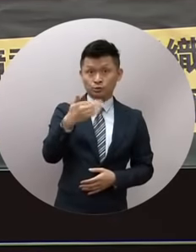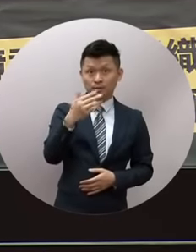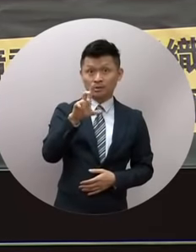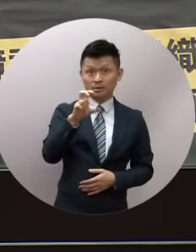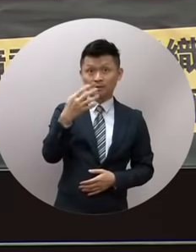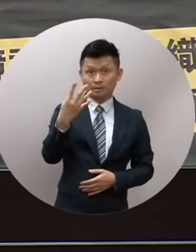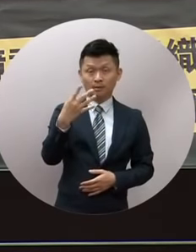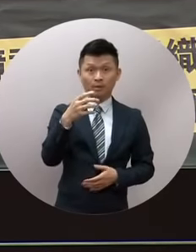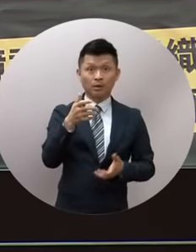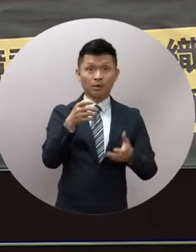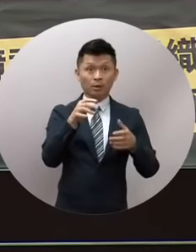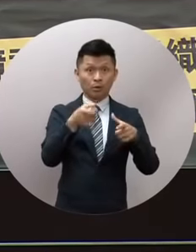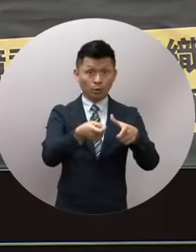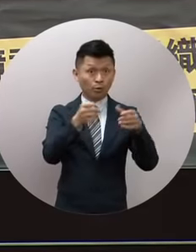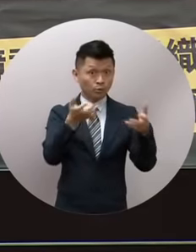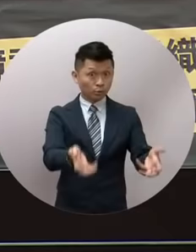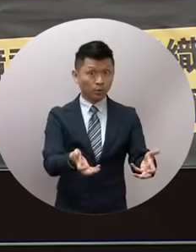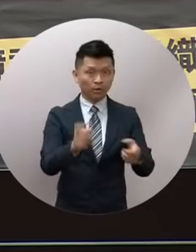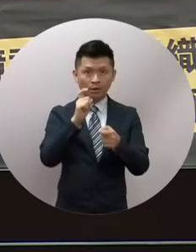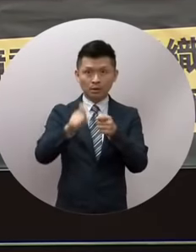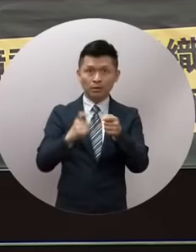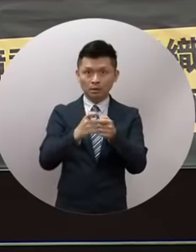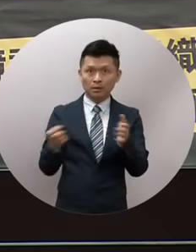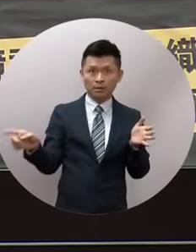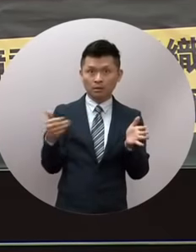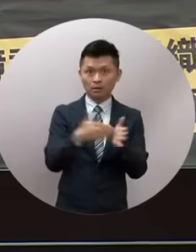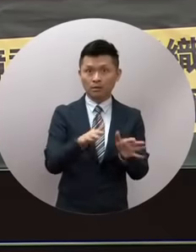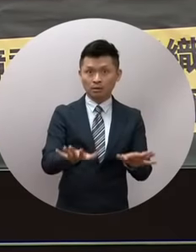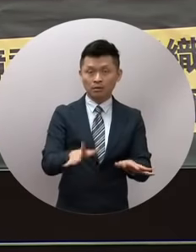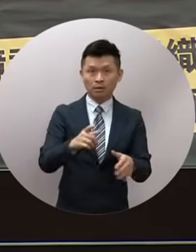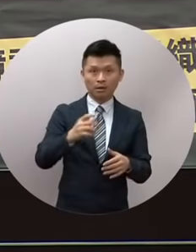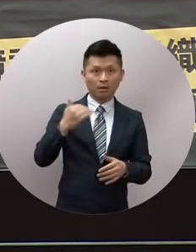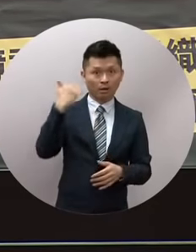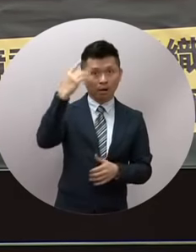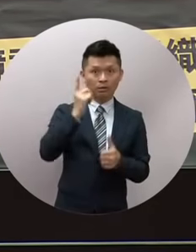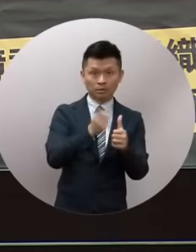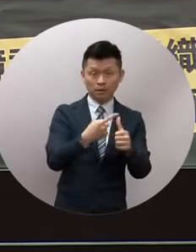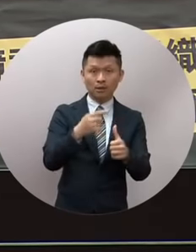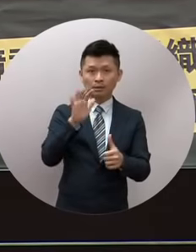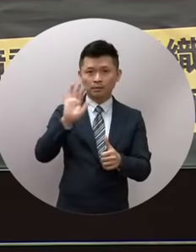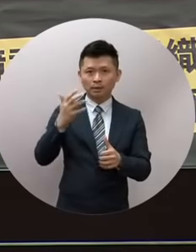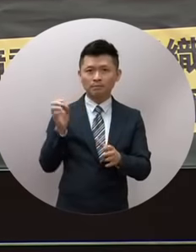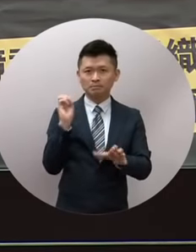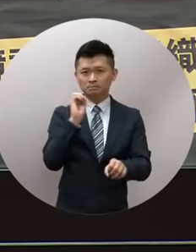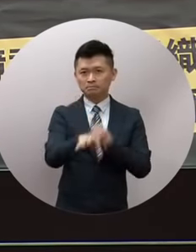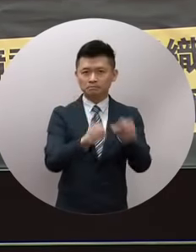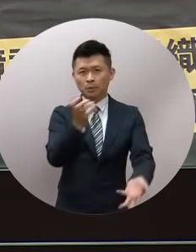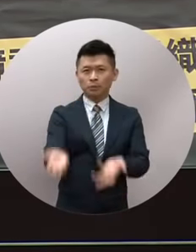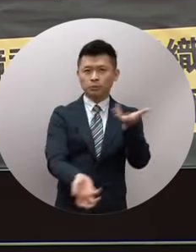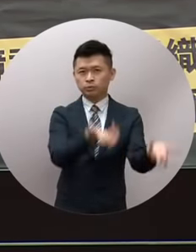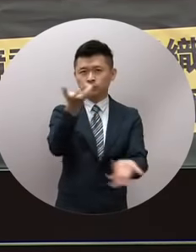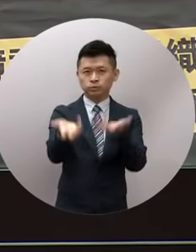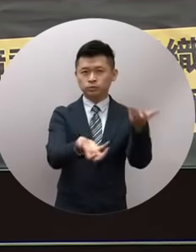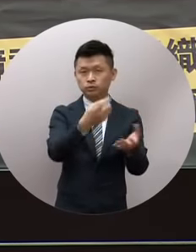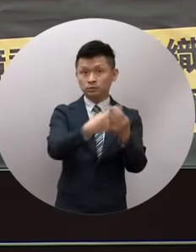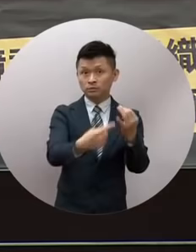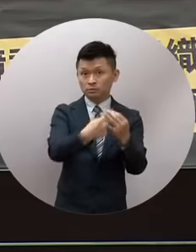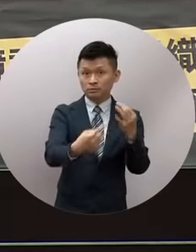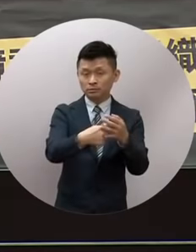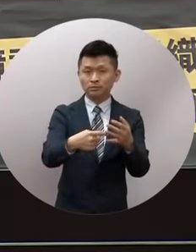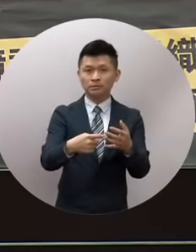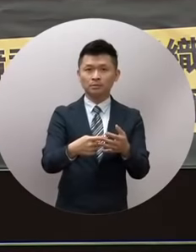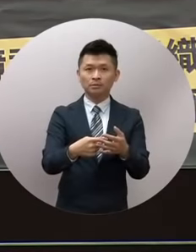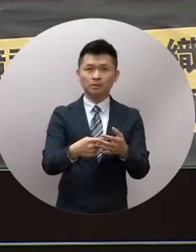经攀上了10年的新高。但是呢，我们的焚化炉的燃烧的状况，可能燃烧的量可能却只